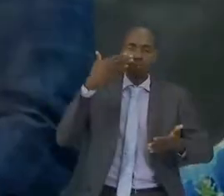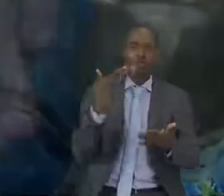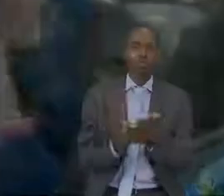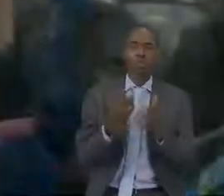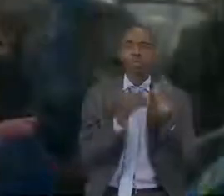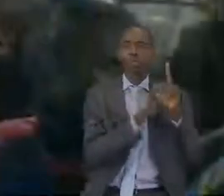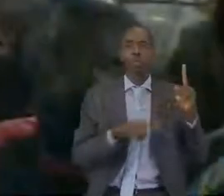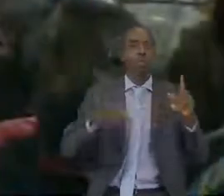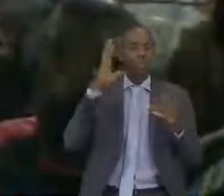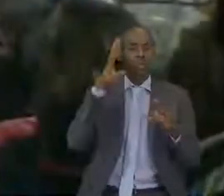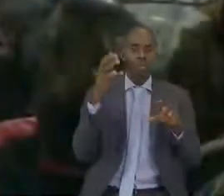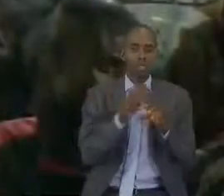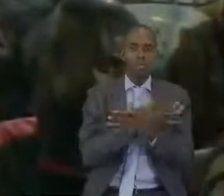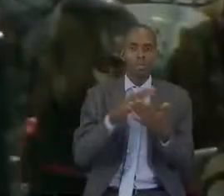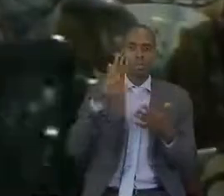problème.